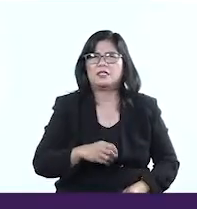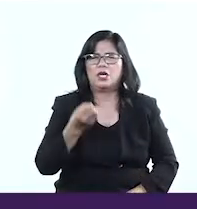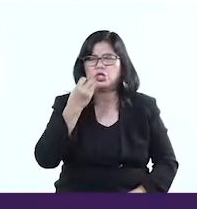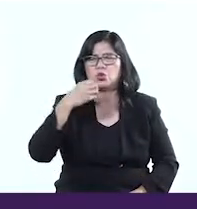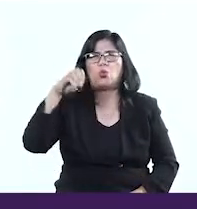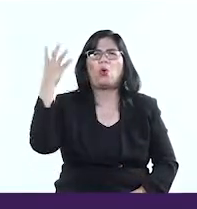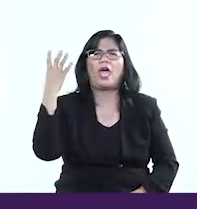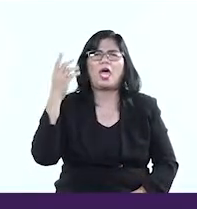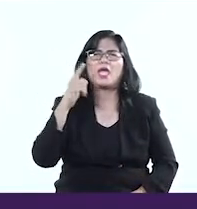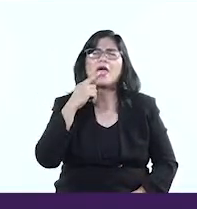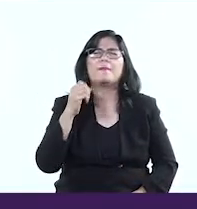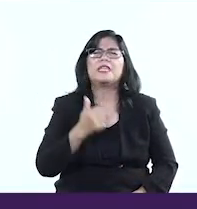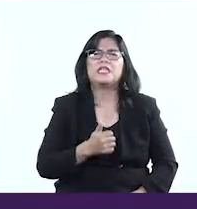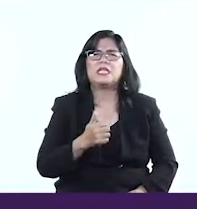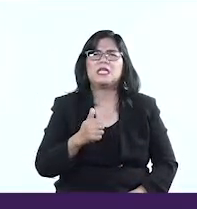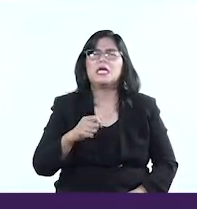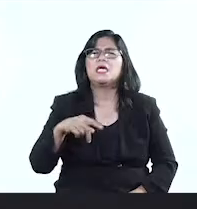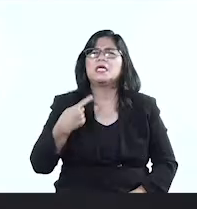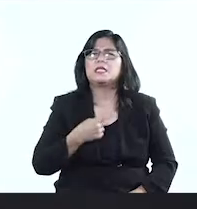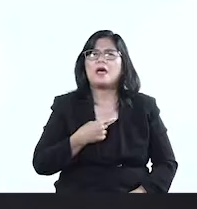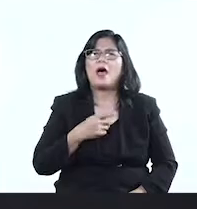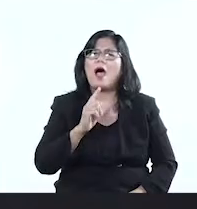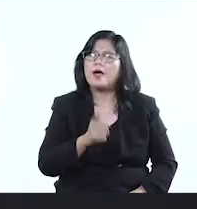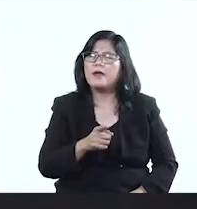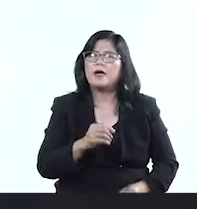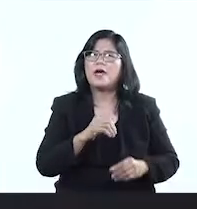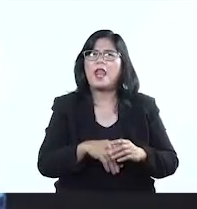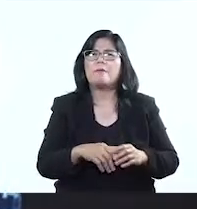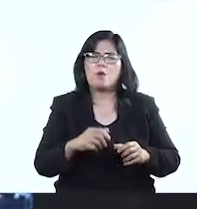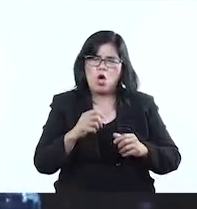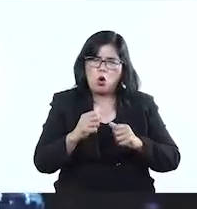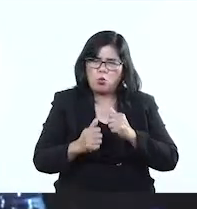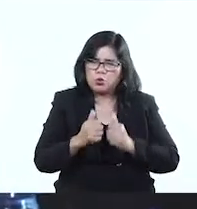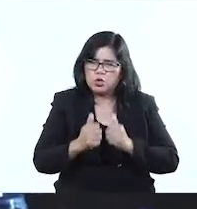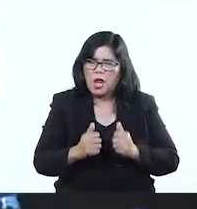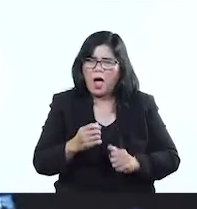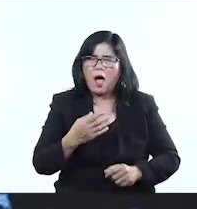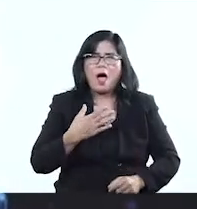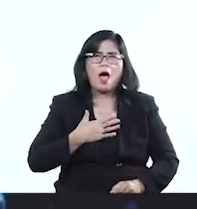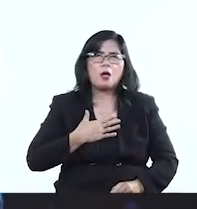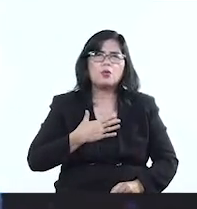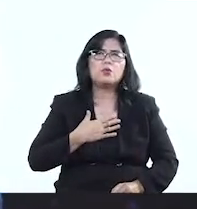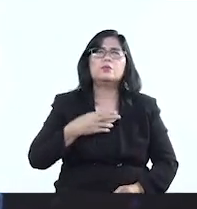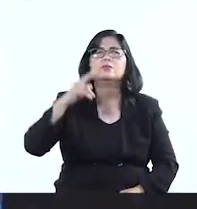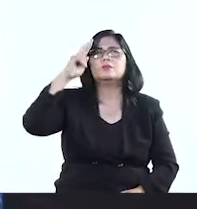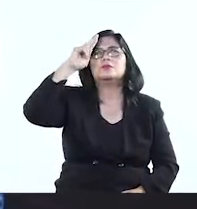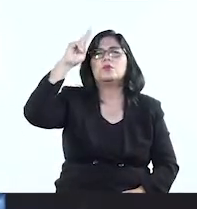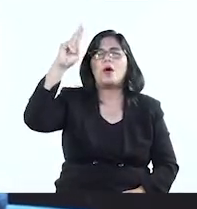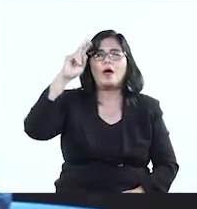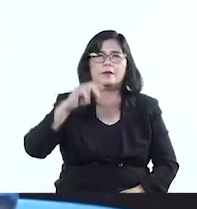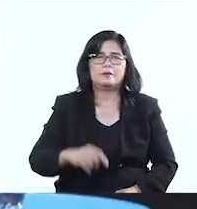Hai yang penting saudara ada dalam prinsip ujilah Aku Tuhan